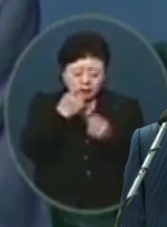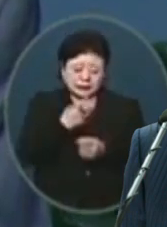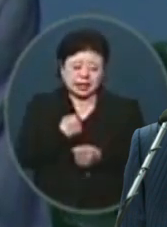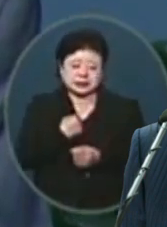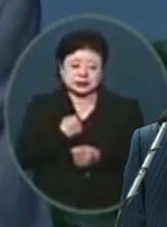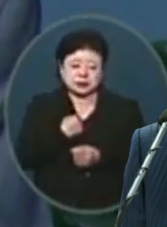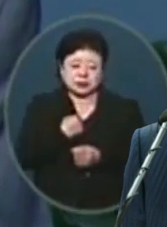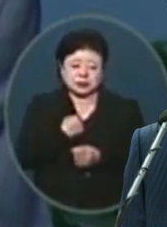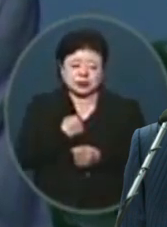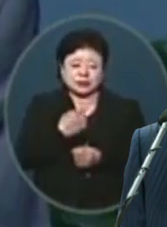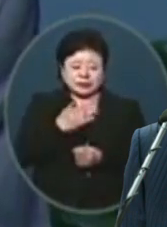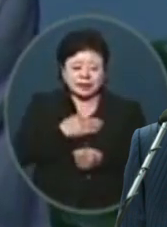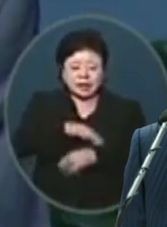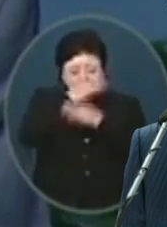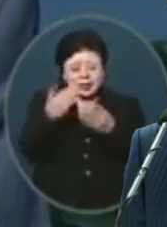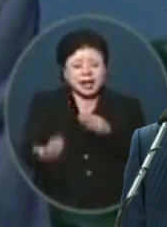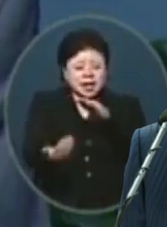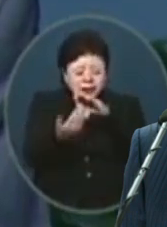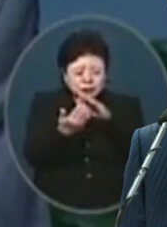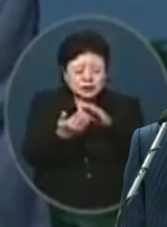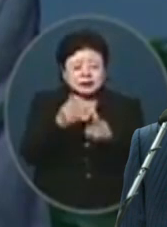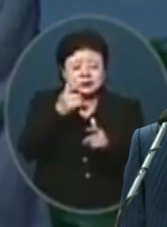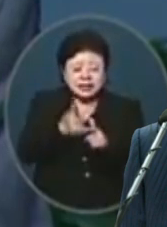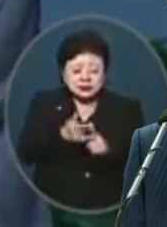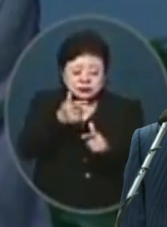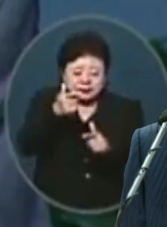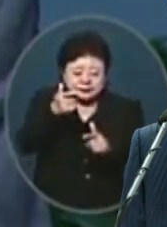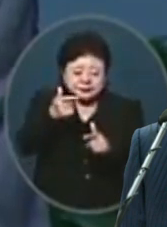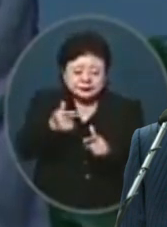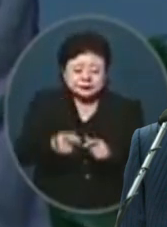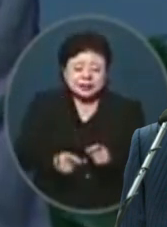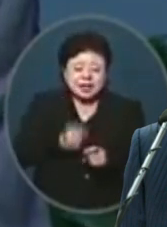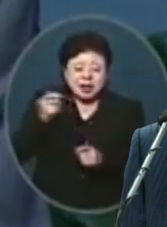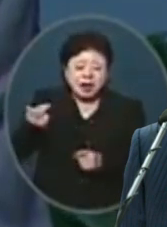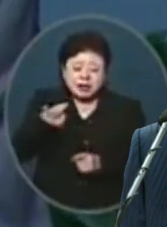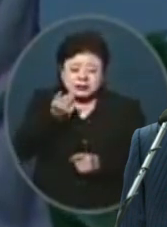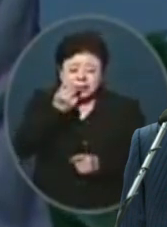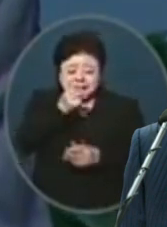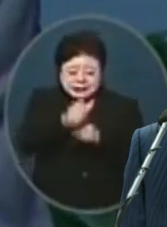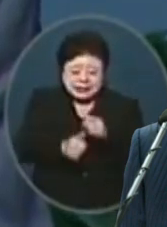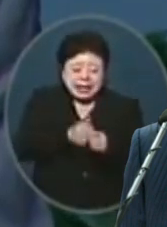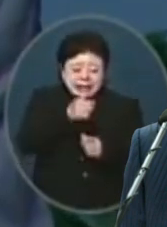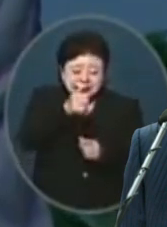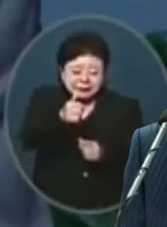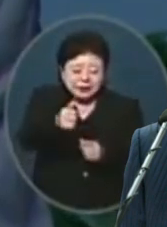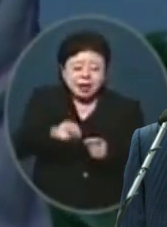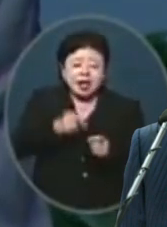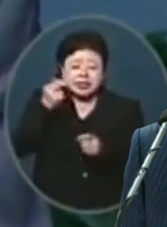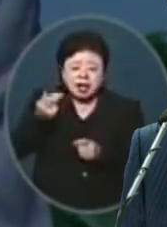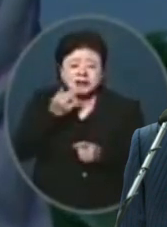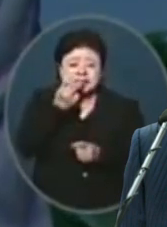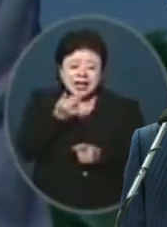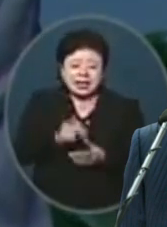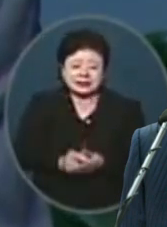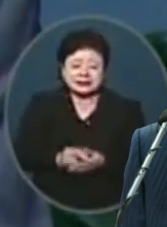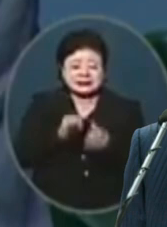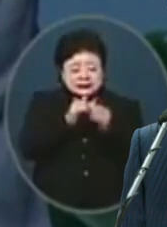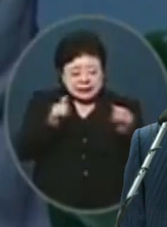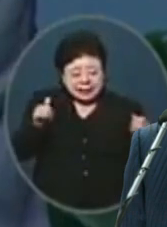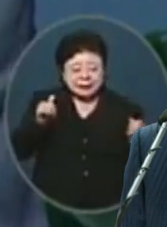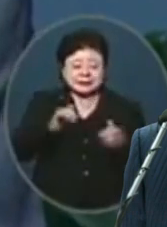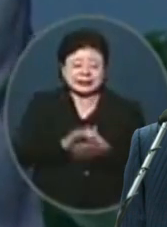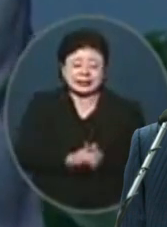당하시고 내가 다 이루었다 하신 예수님은 영생한 하나님이요 영생한